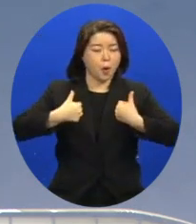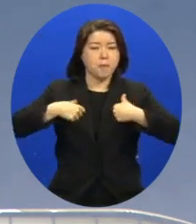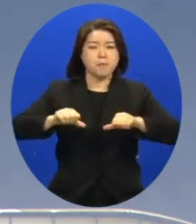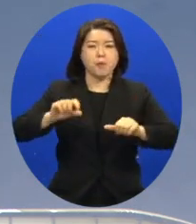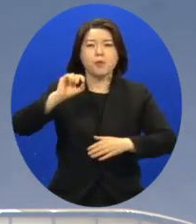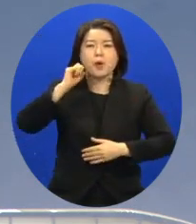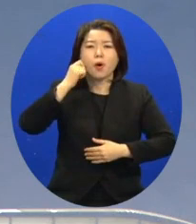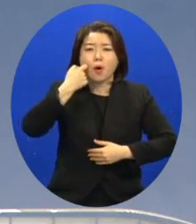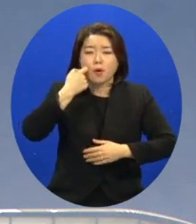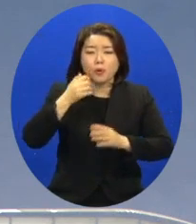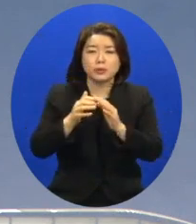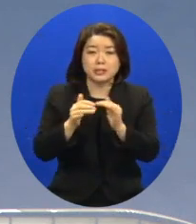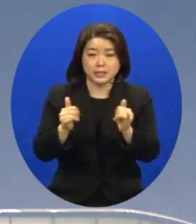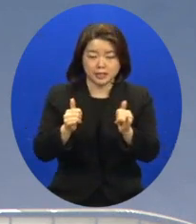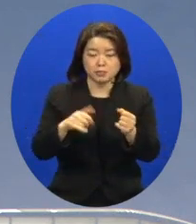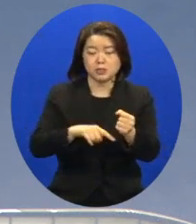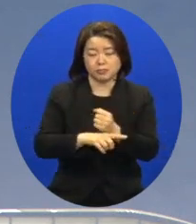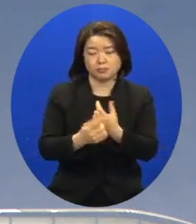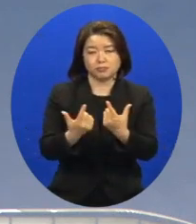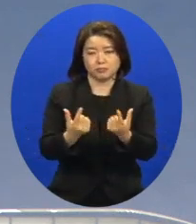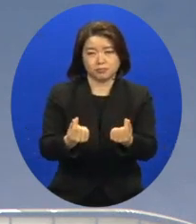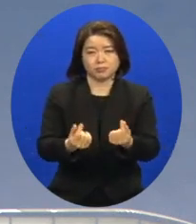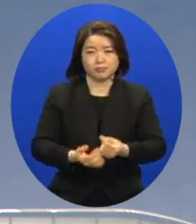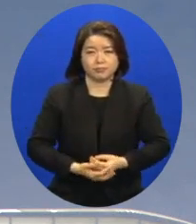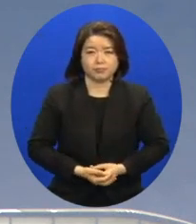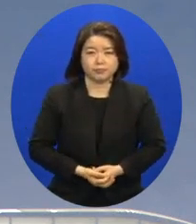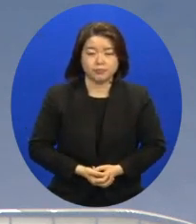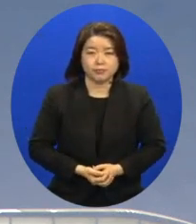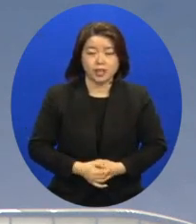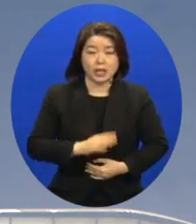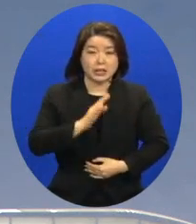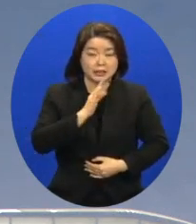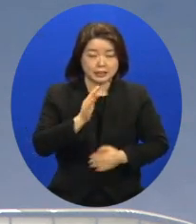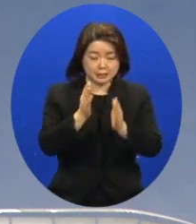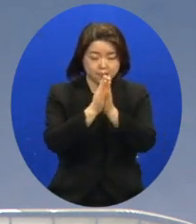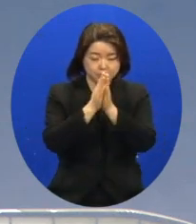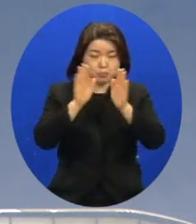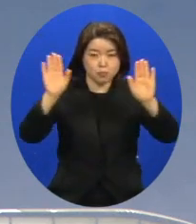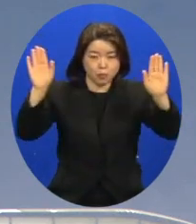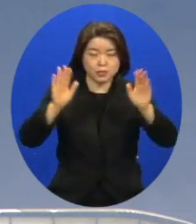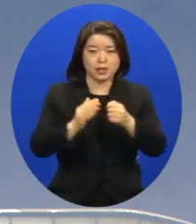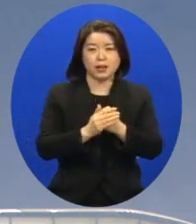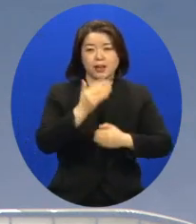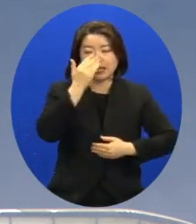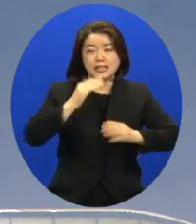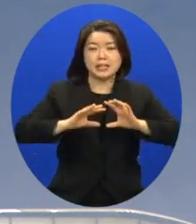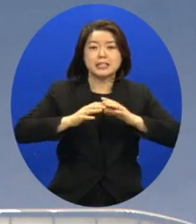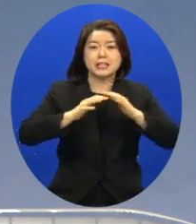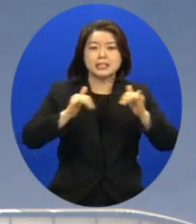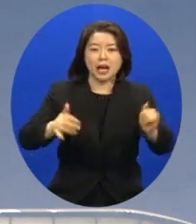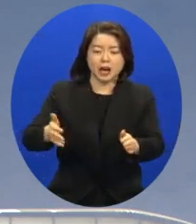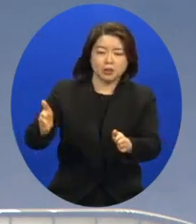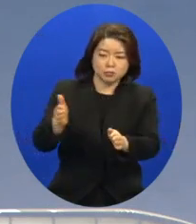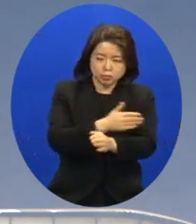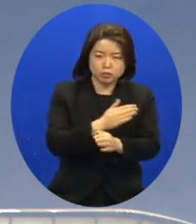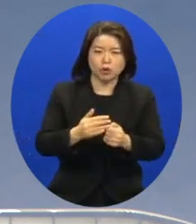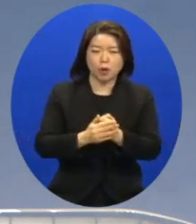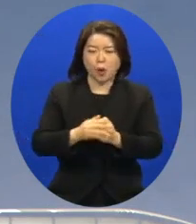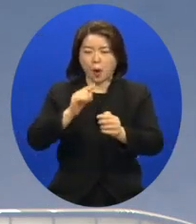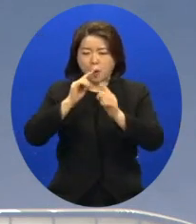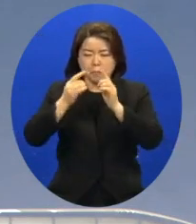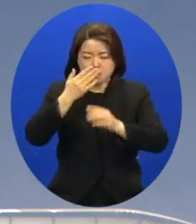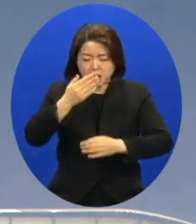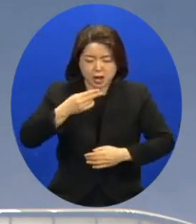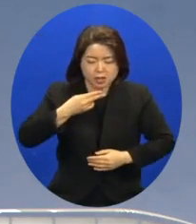없는 사람을 의미하는 것입니다. 사실 모세가 이스라엘 백성들로부터 말할 수 없는